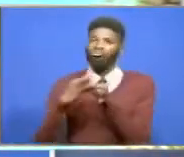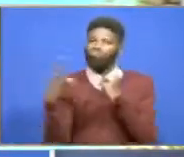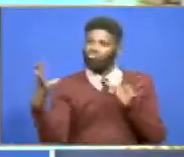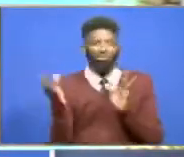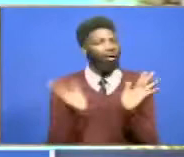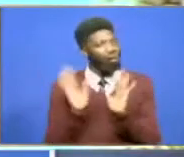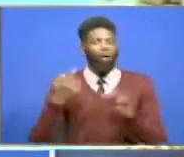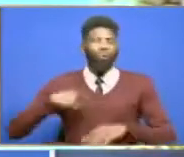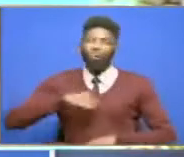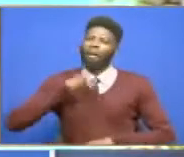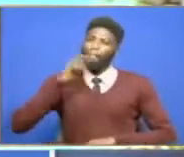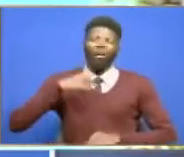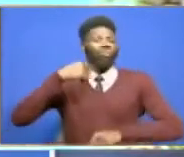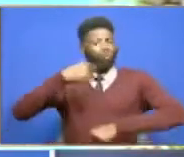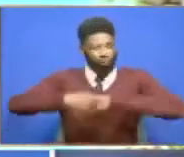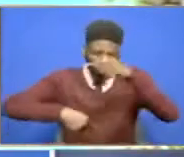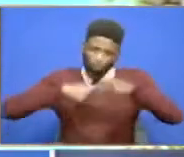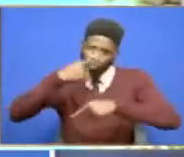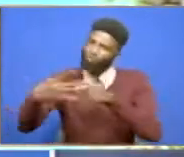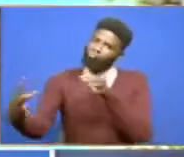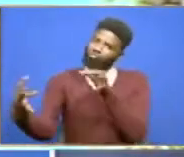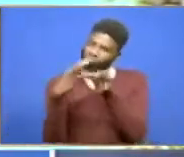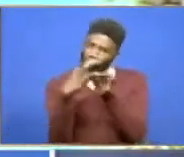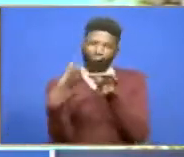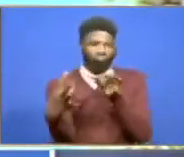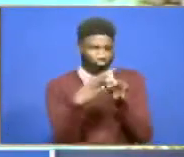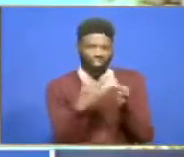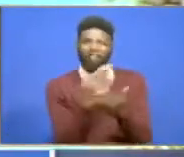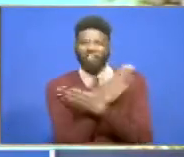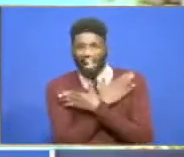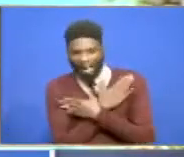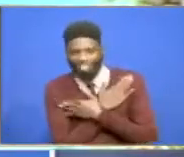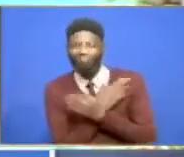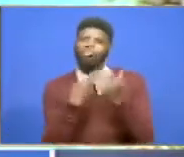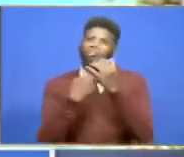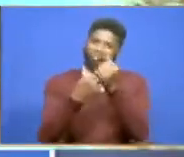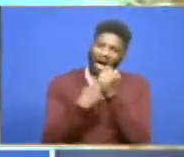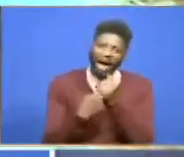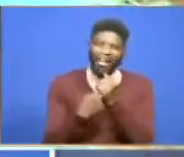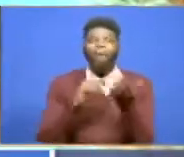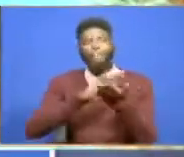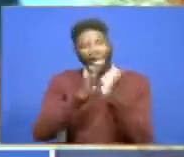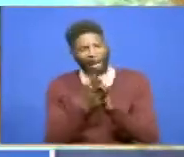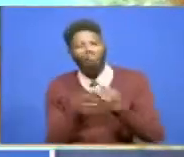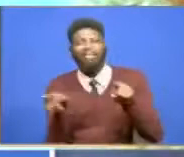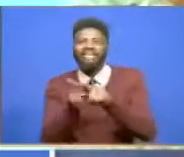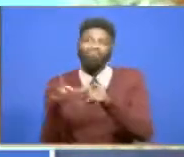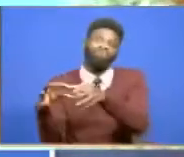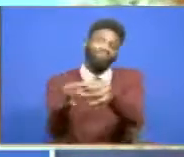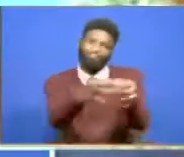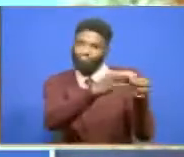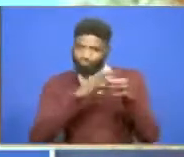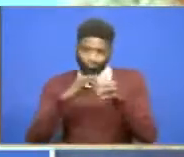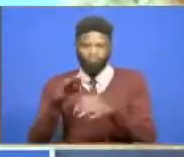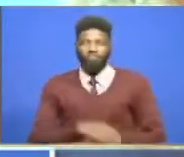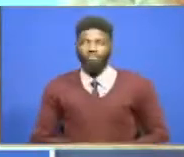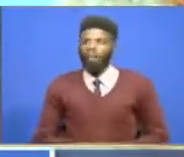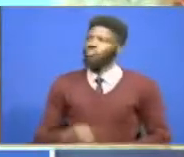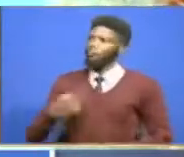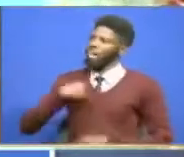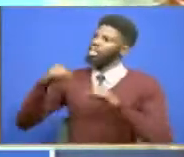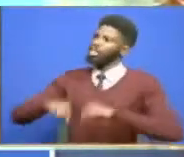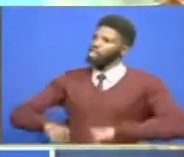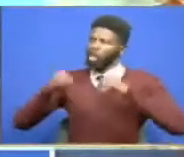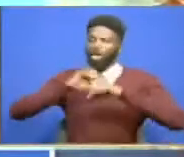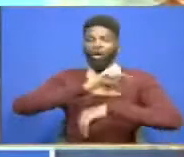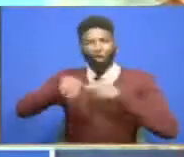build the bridges of friendship, partnership and unity. I am the chairman ya mabunge yote